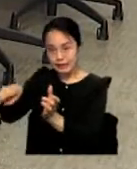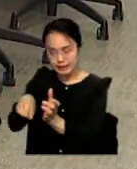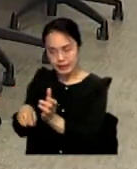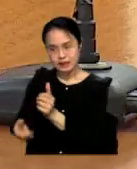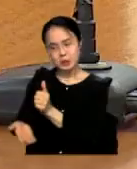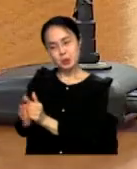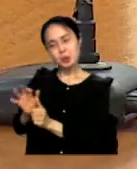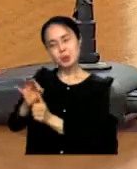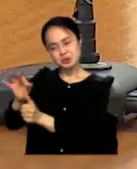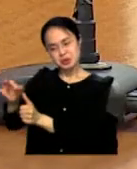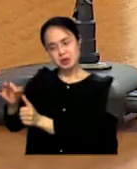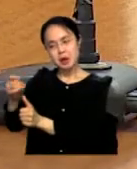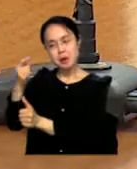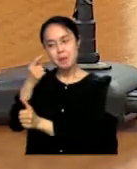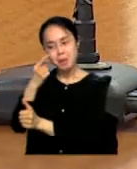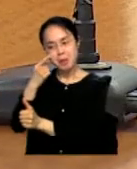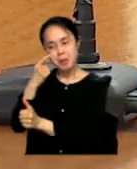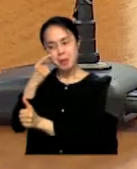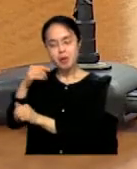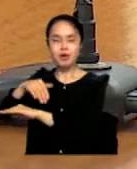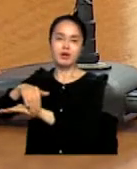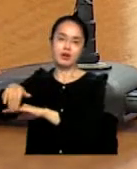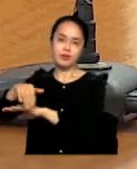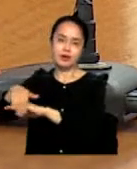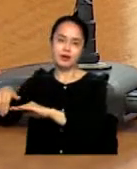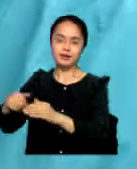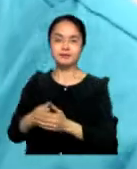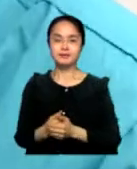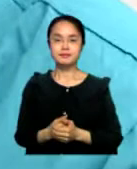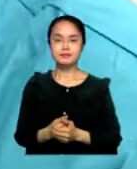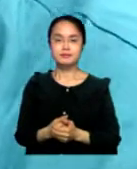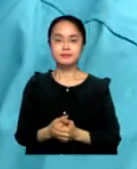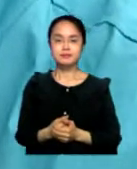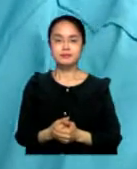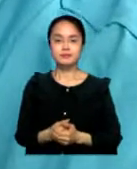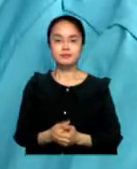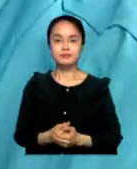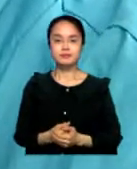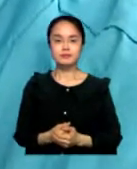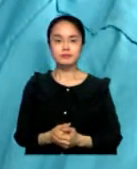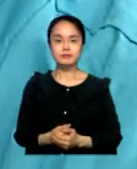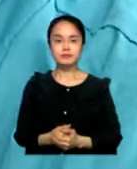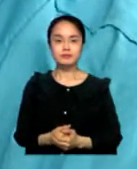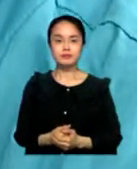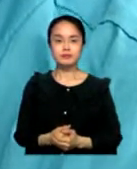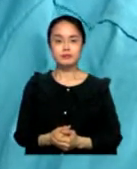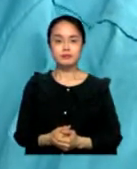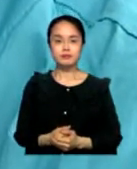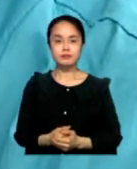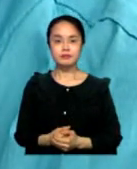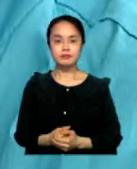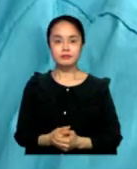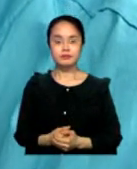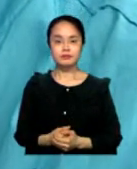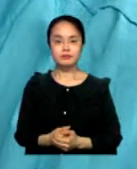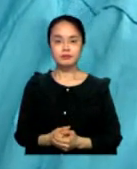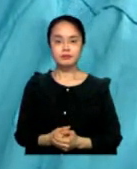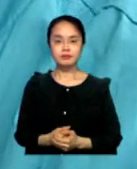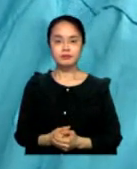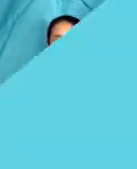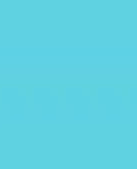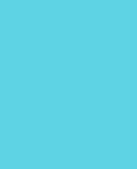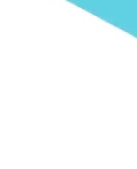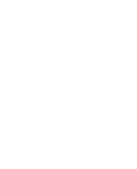보이며 조만간 후보 공천을 확정 짓겠다고 뵙겠습니다 drive 서울 경기 케이블 티비 박 사람이다